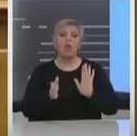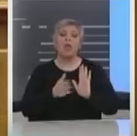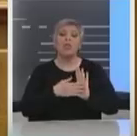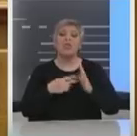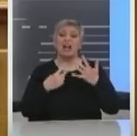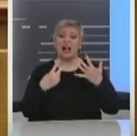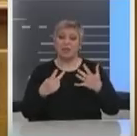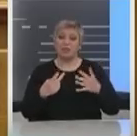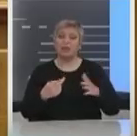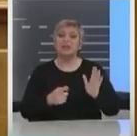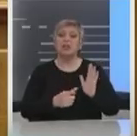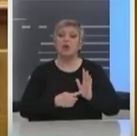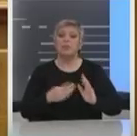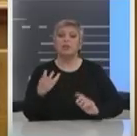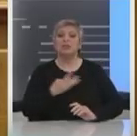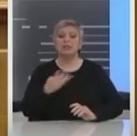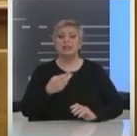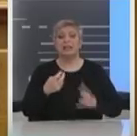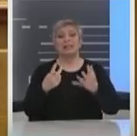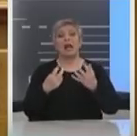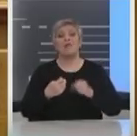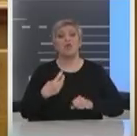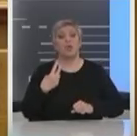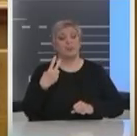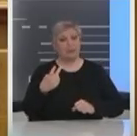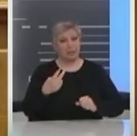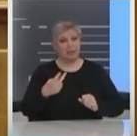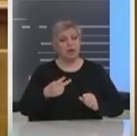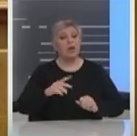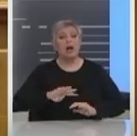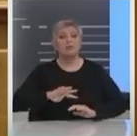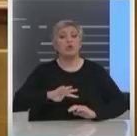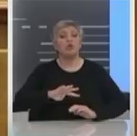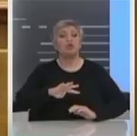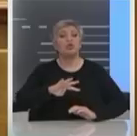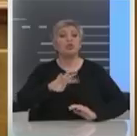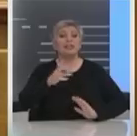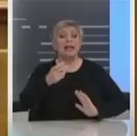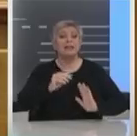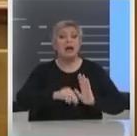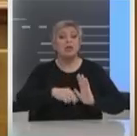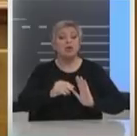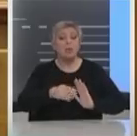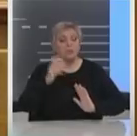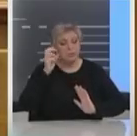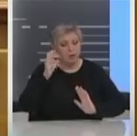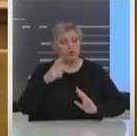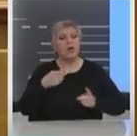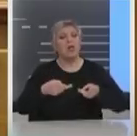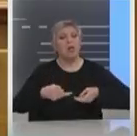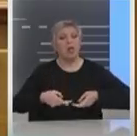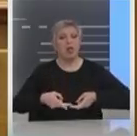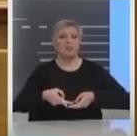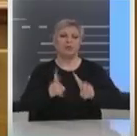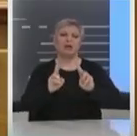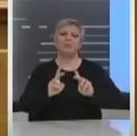νόμου 4472, κύριε Υπουργέ, στο 4ο μνημόνιο δηλαδή, απελευθερώνεται τις